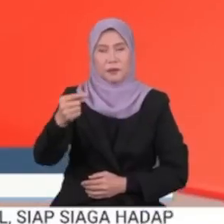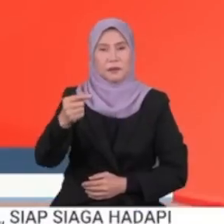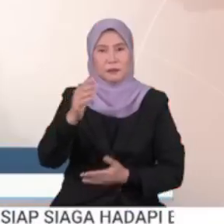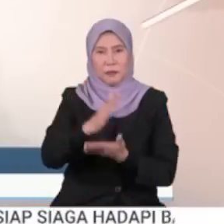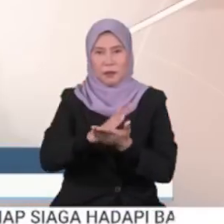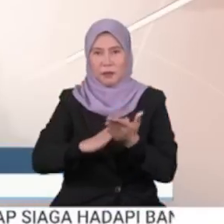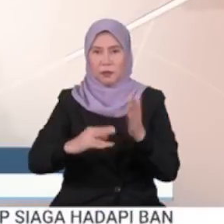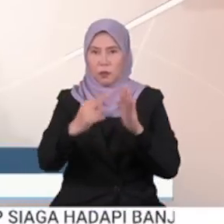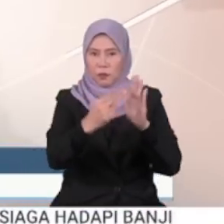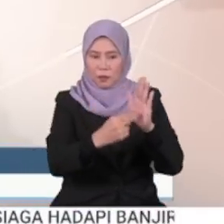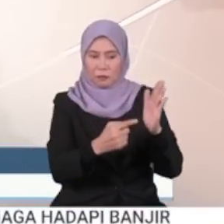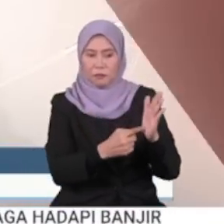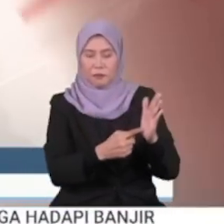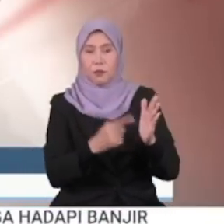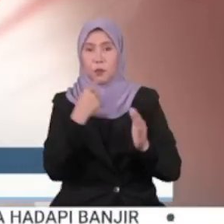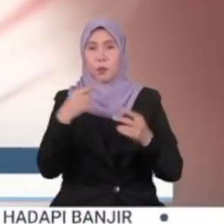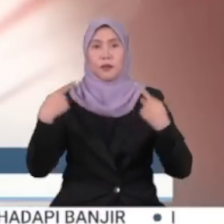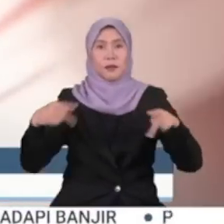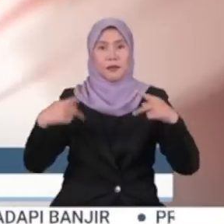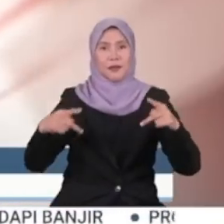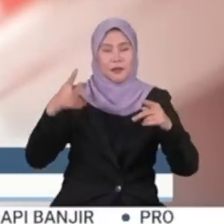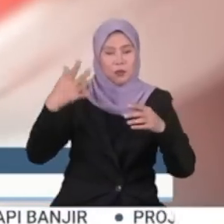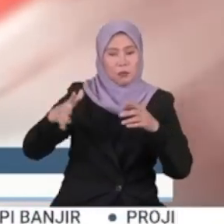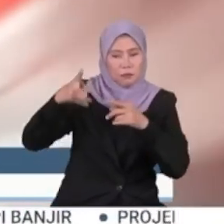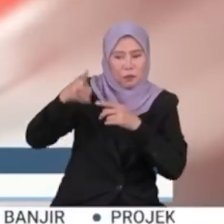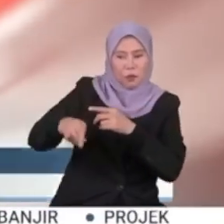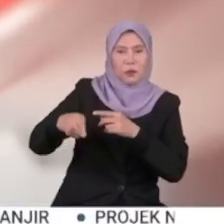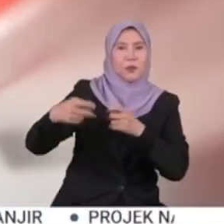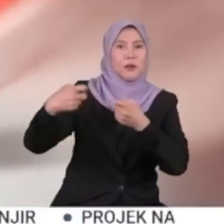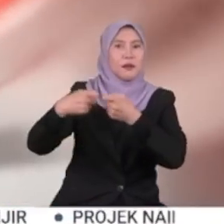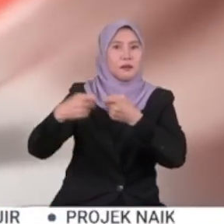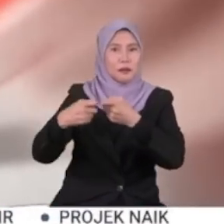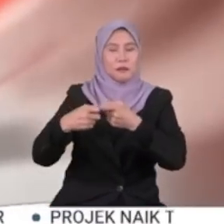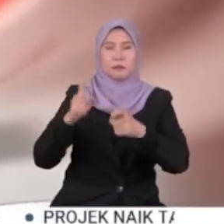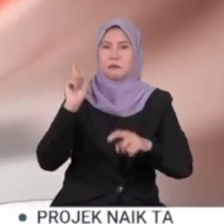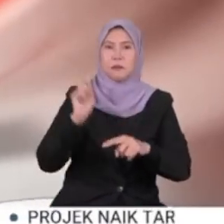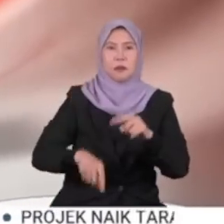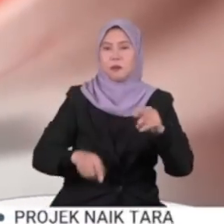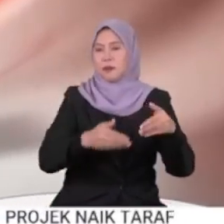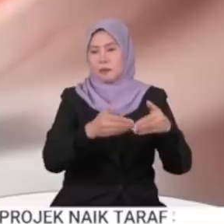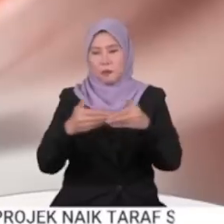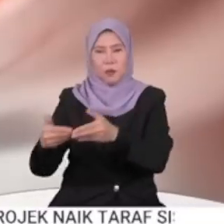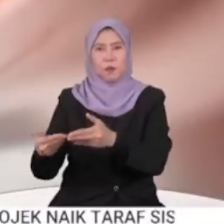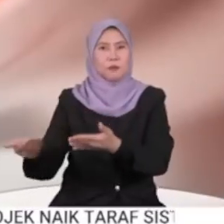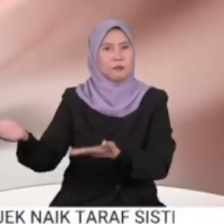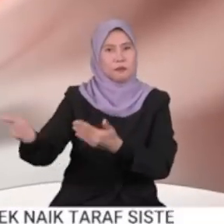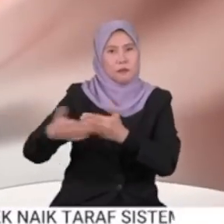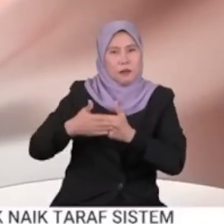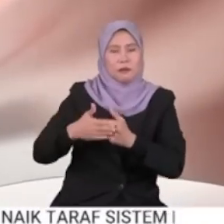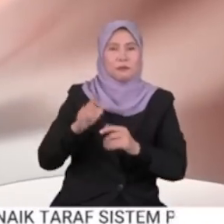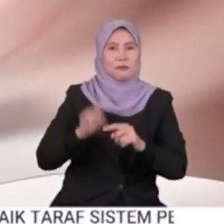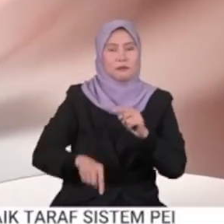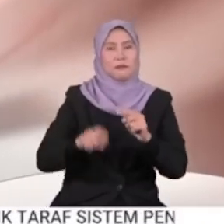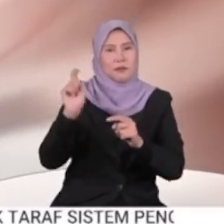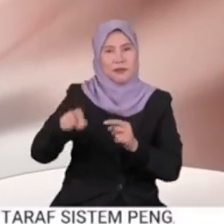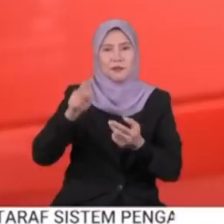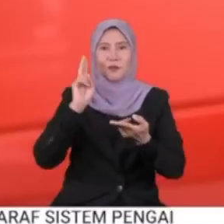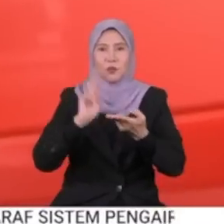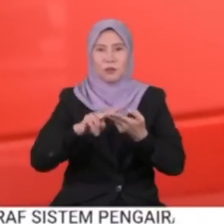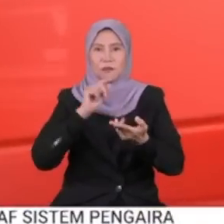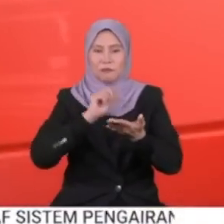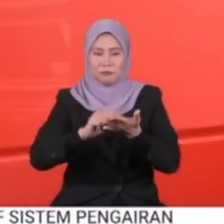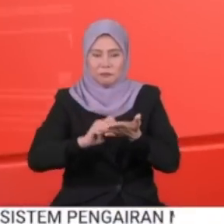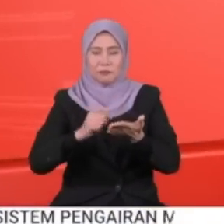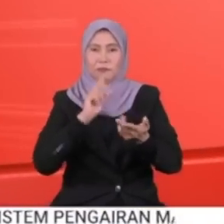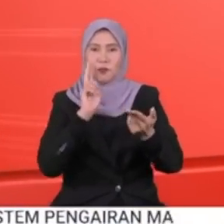berdasarkan seksyen tersebut, mana-mana premis yang telah diputuskan bekalan elektrik tidak boleh disambung semula tanpa kebenaran bertulis daripada